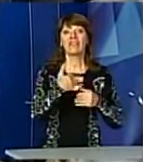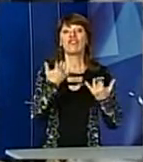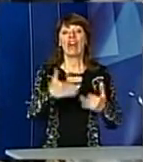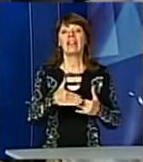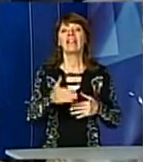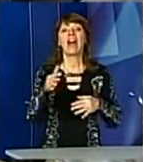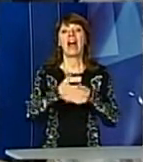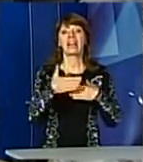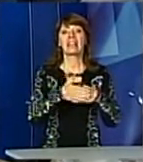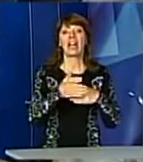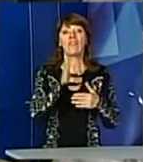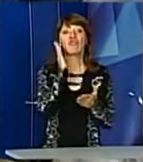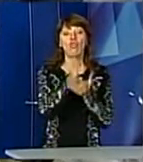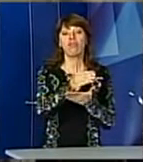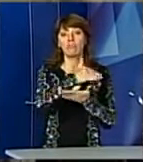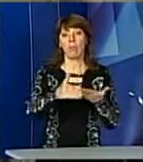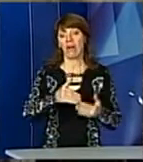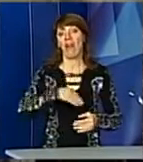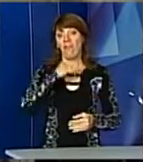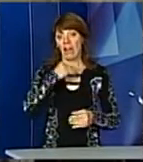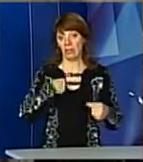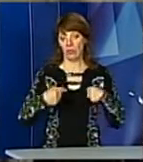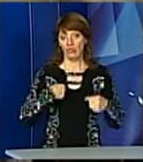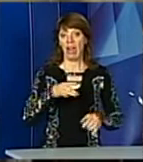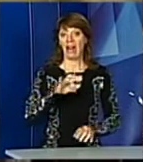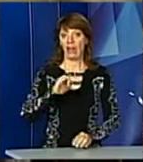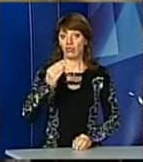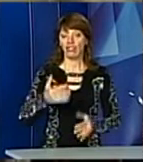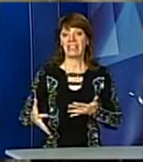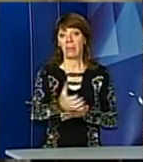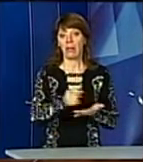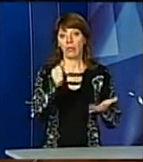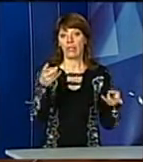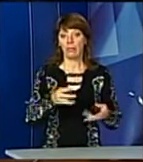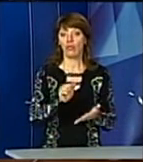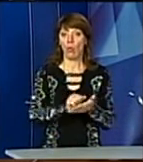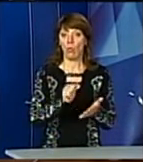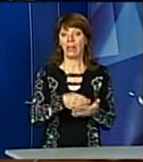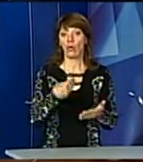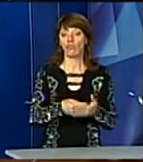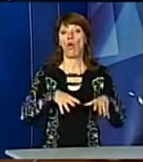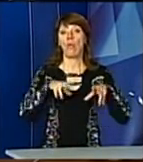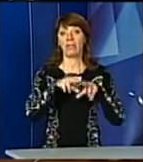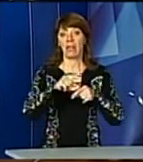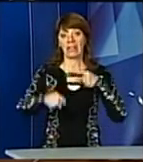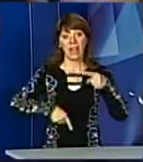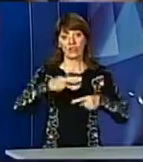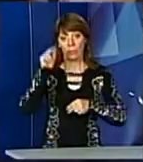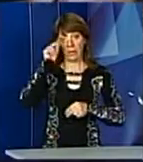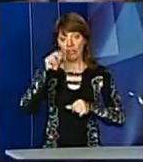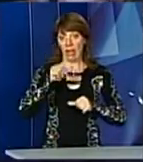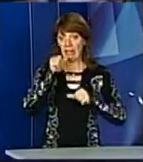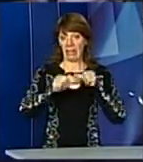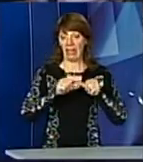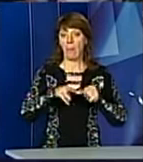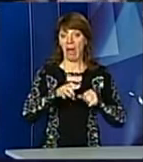поперек. Хватить вже нас мучити. Відтак, у ратуші вже зібрали потрібні документи та кошти. Там обіцяють, наступний навчальний рік